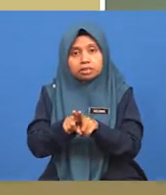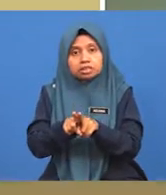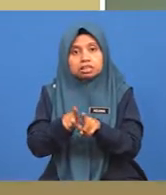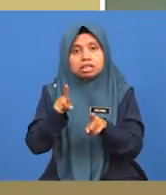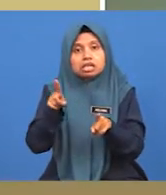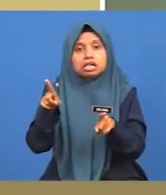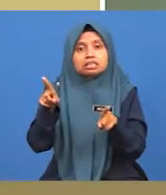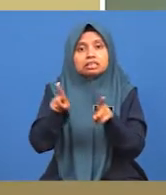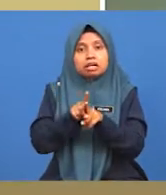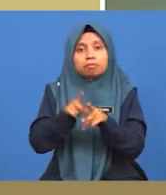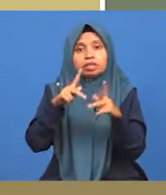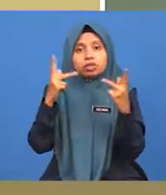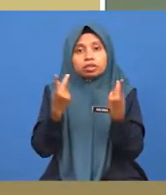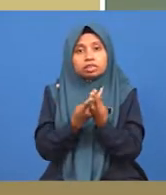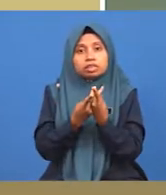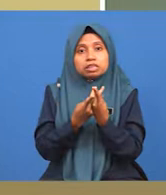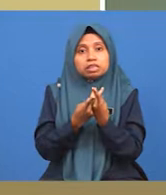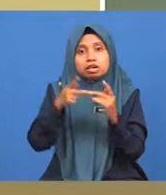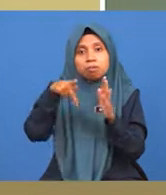bersama-sama keluarga.